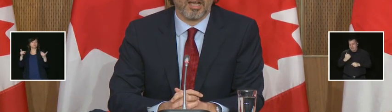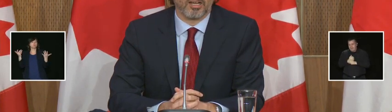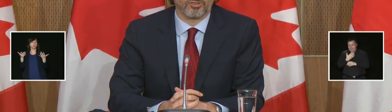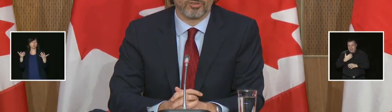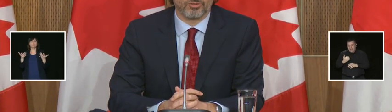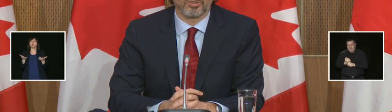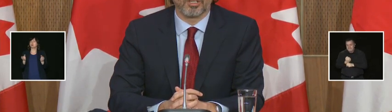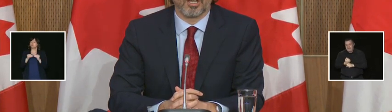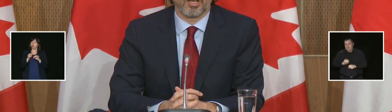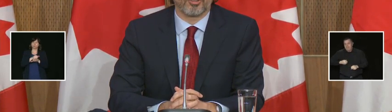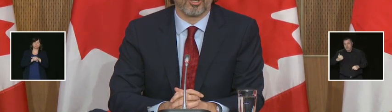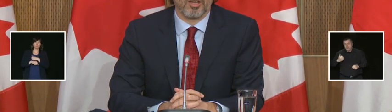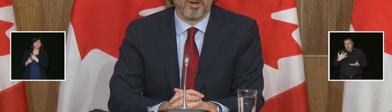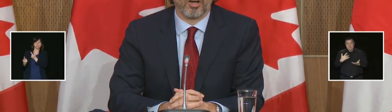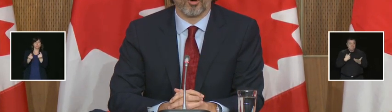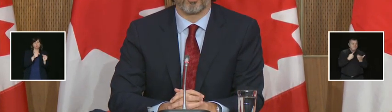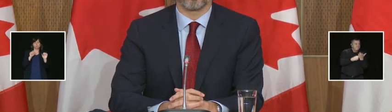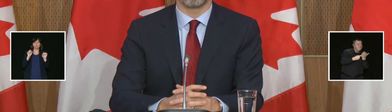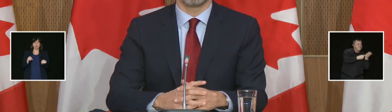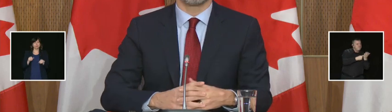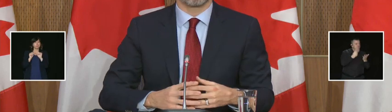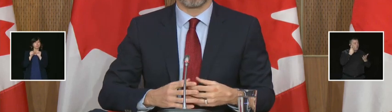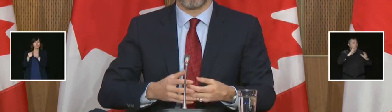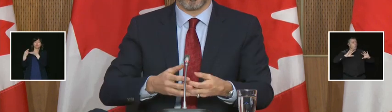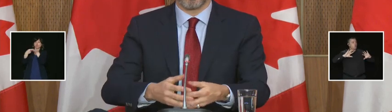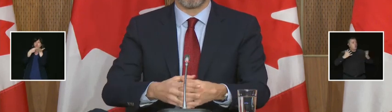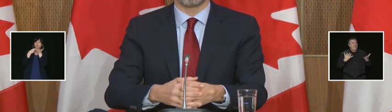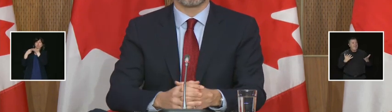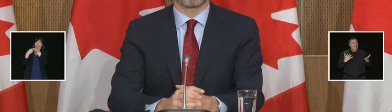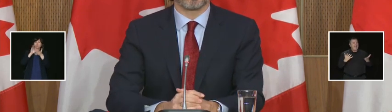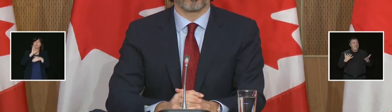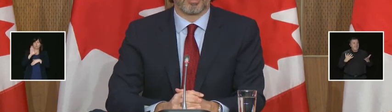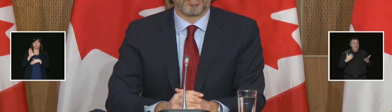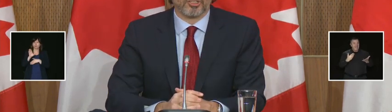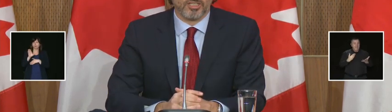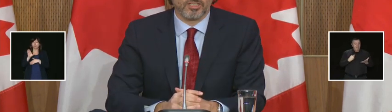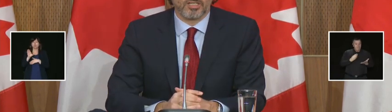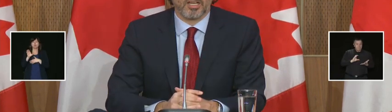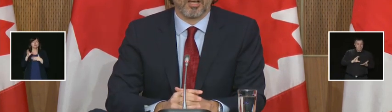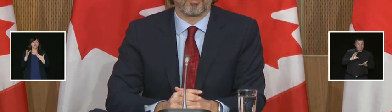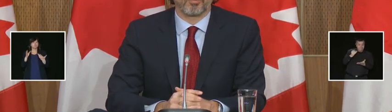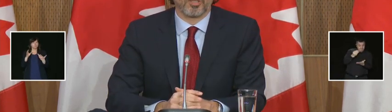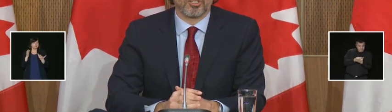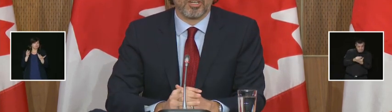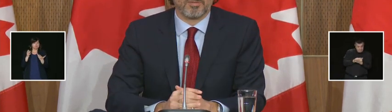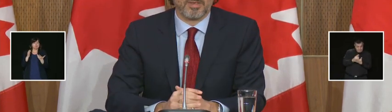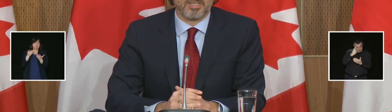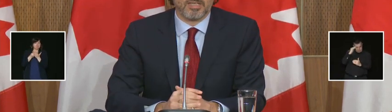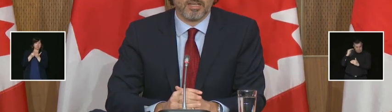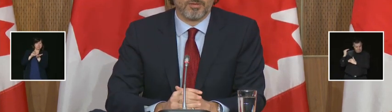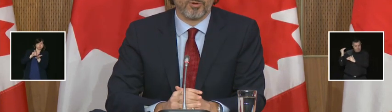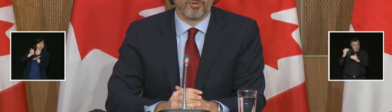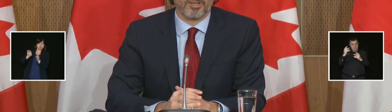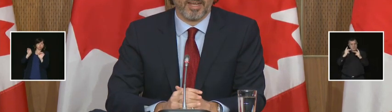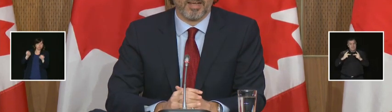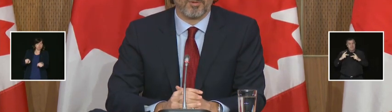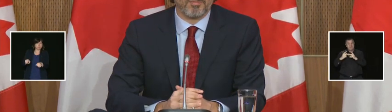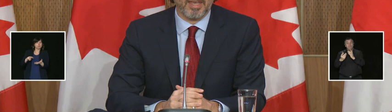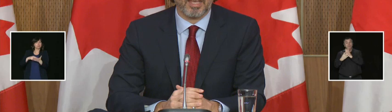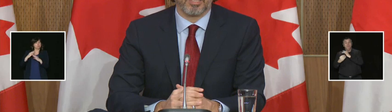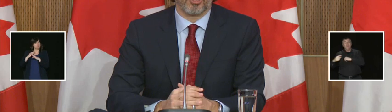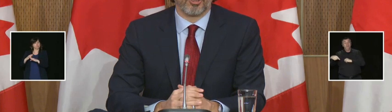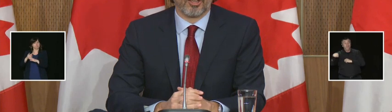entre nous 2 comment on peut pas seulement investir de l'argent à pour protéger les pays les plus vulnérables